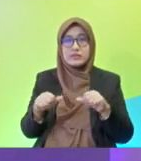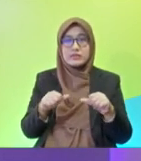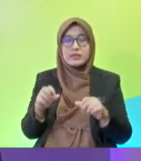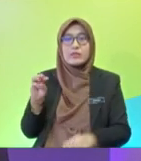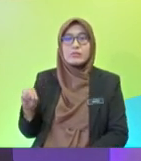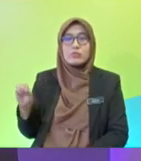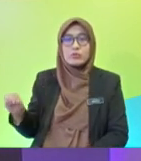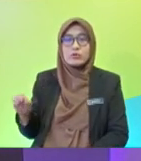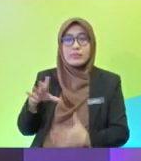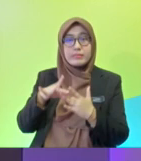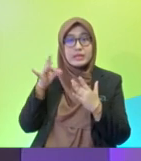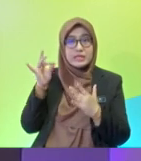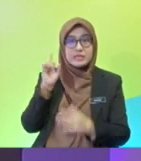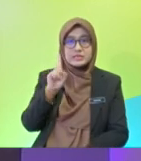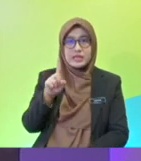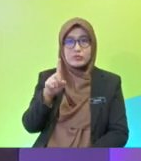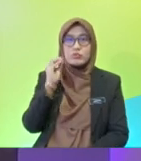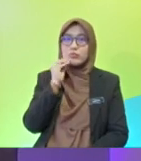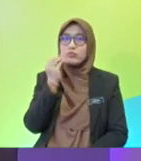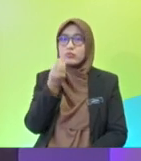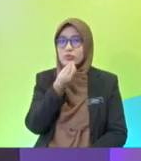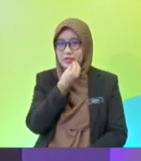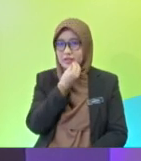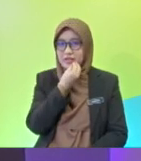satu bunga satu bunga